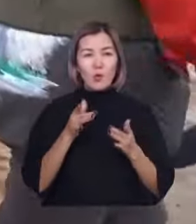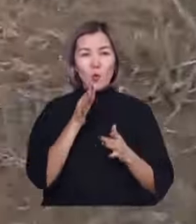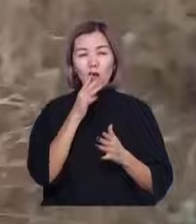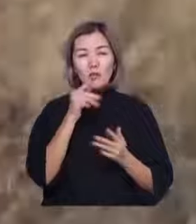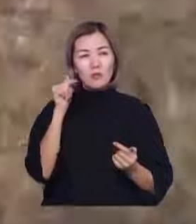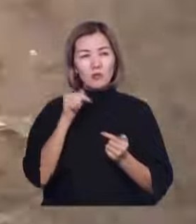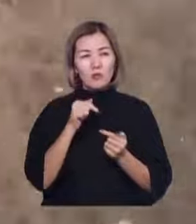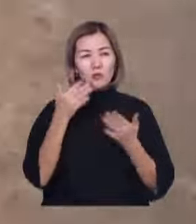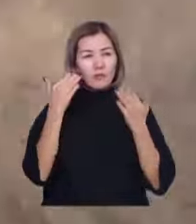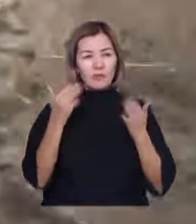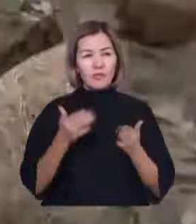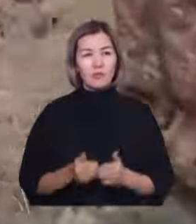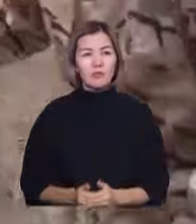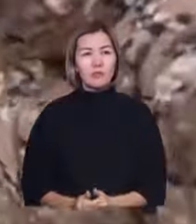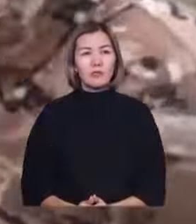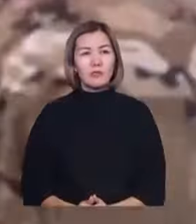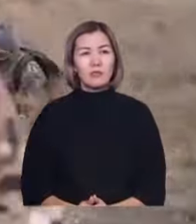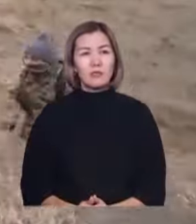алмадық.